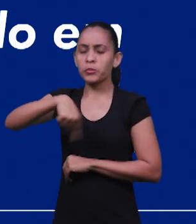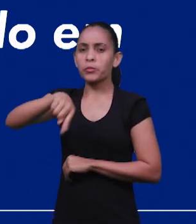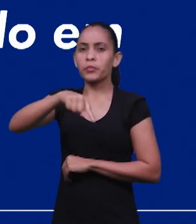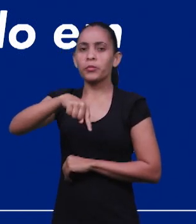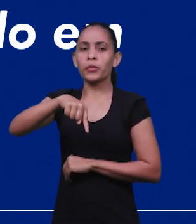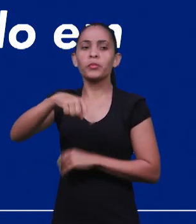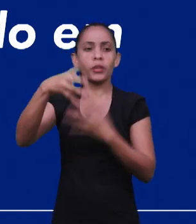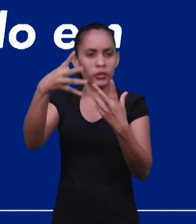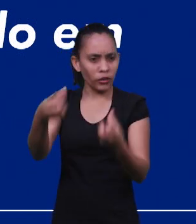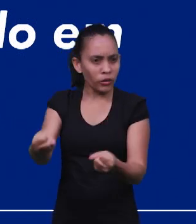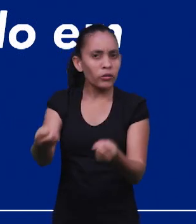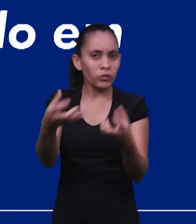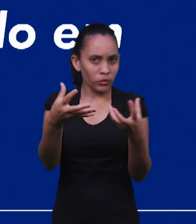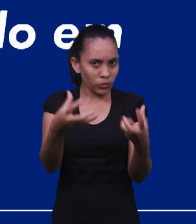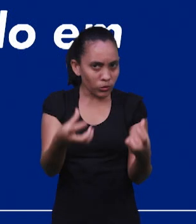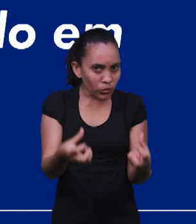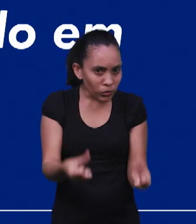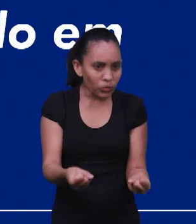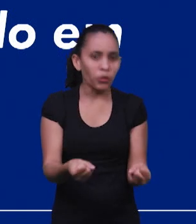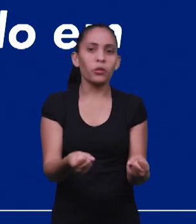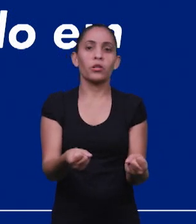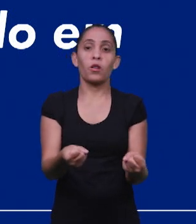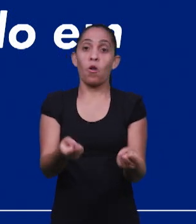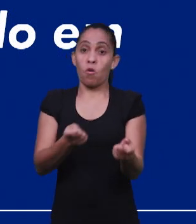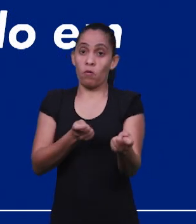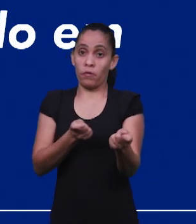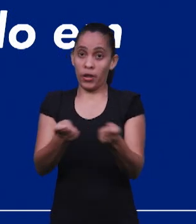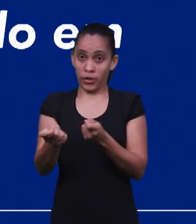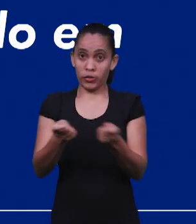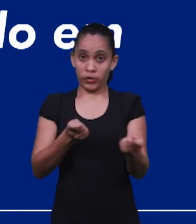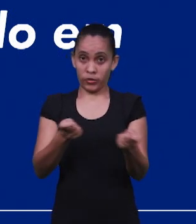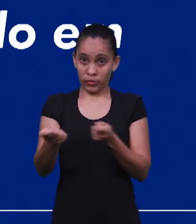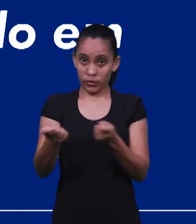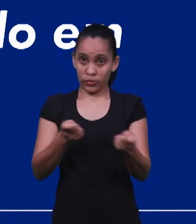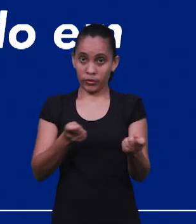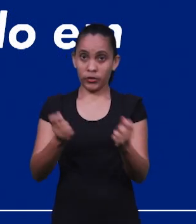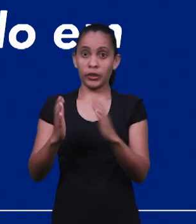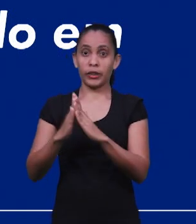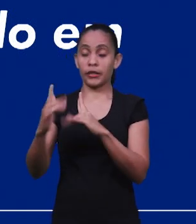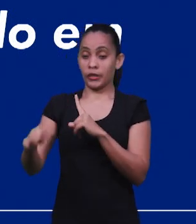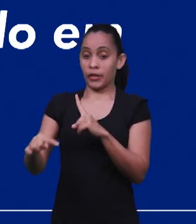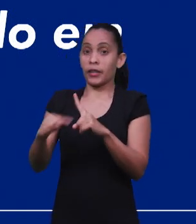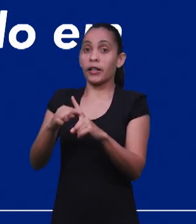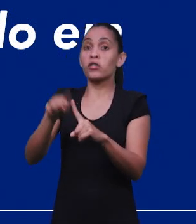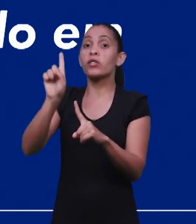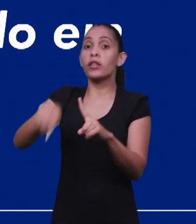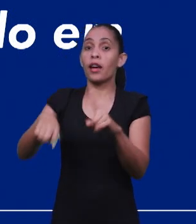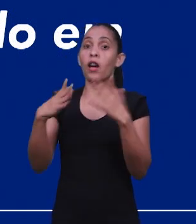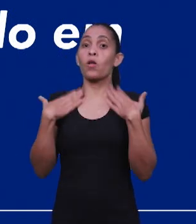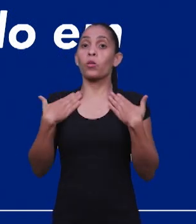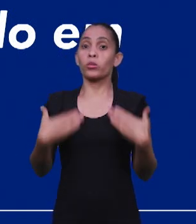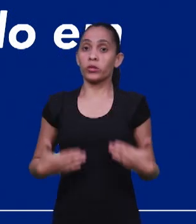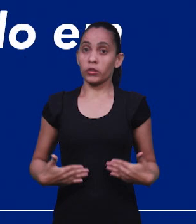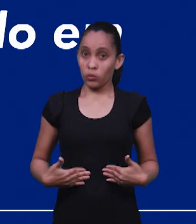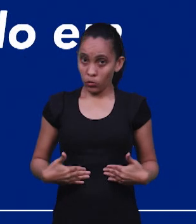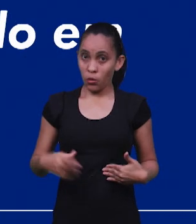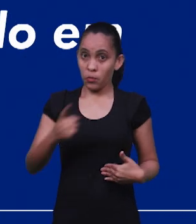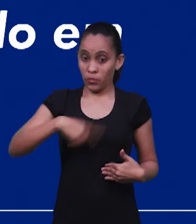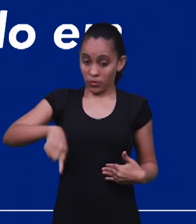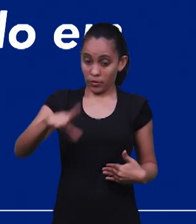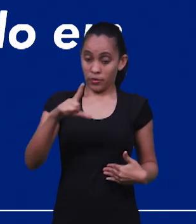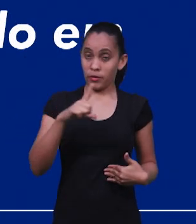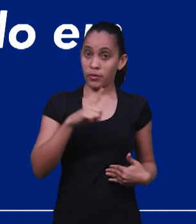les choses l'a constitué comme tête de l'Église, et laquelle est son corps, la plénitude